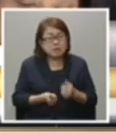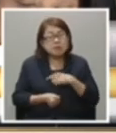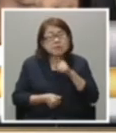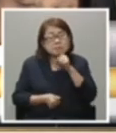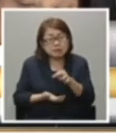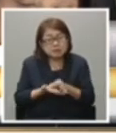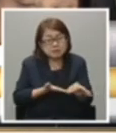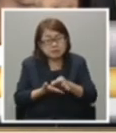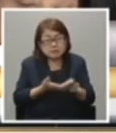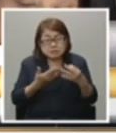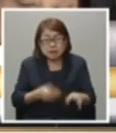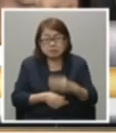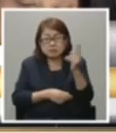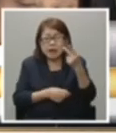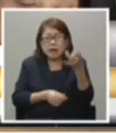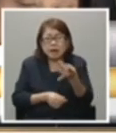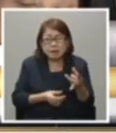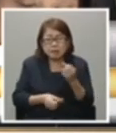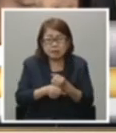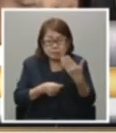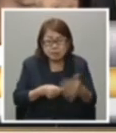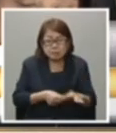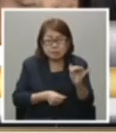เงินจำนวนกว่า